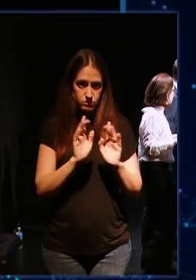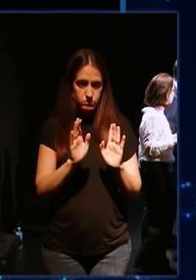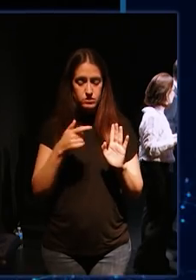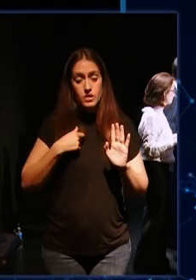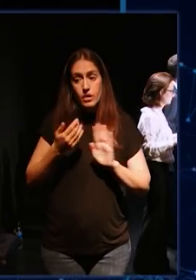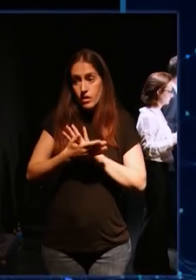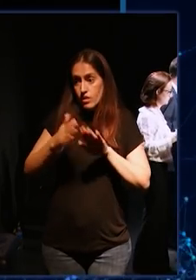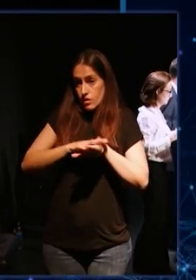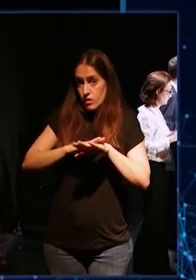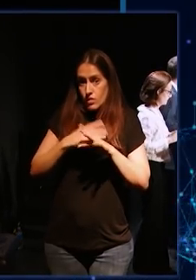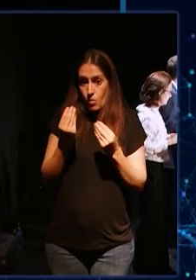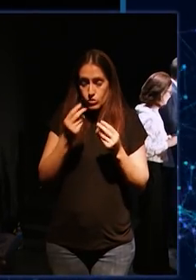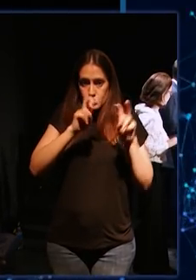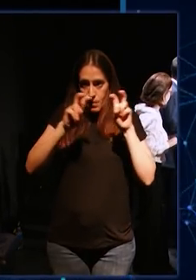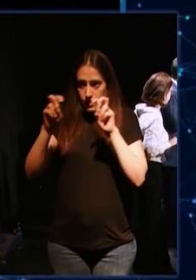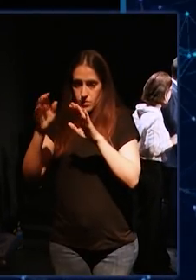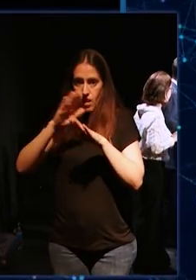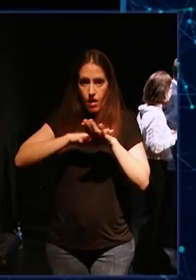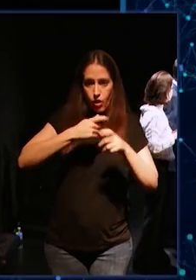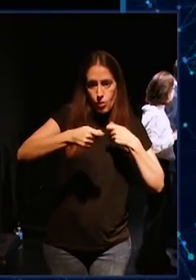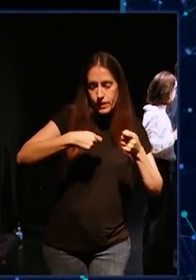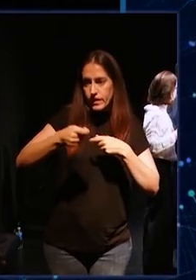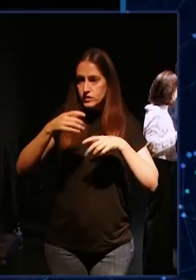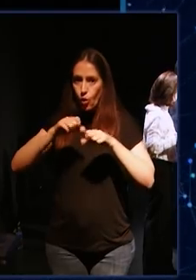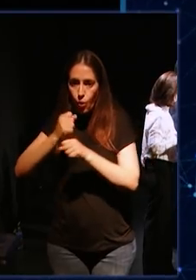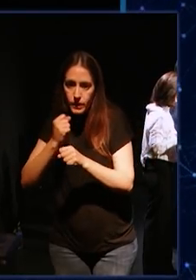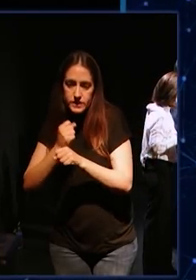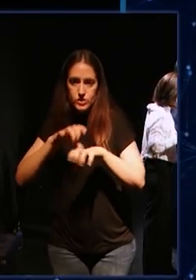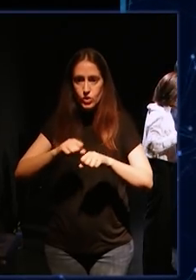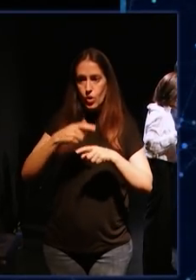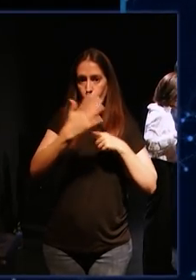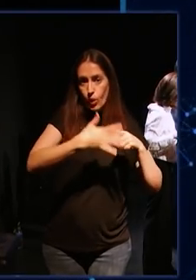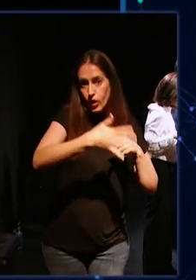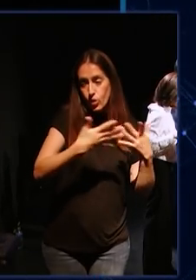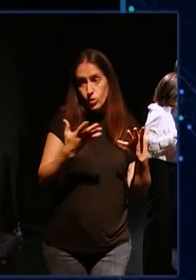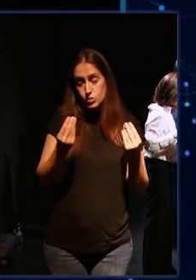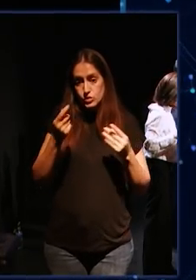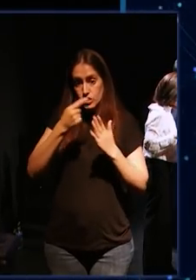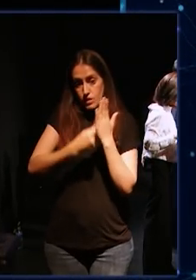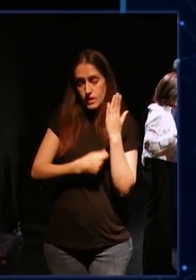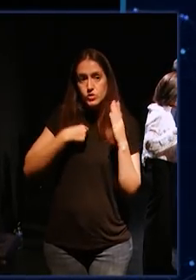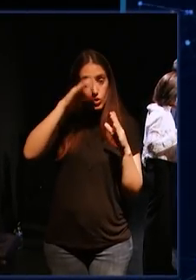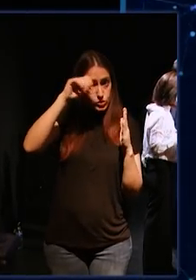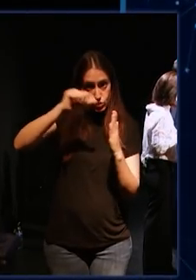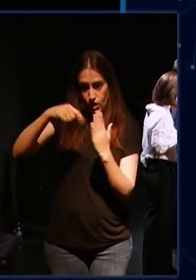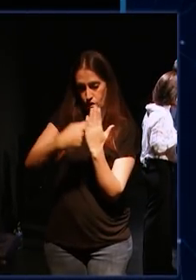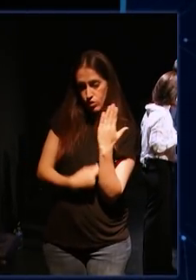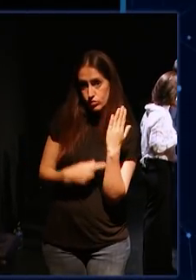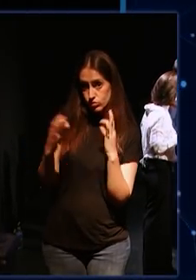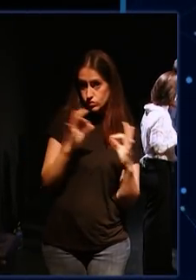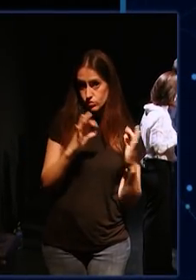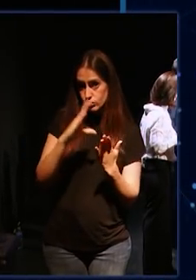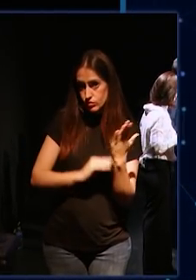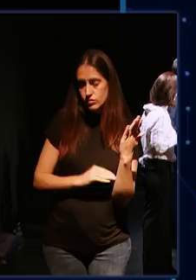temes. Comerç, ocupació, polígon, i els portava tots. Els portava tots, però a nosaltres